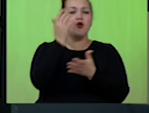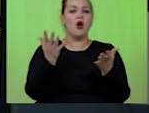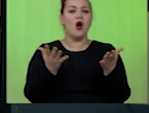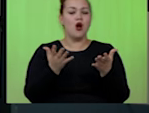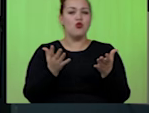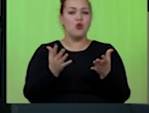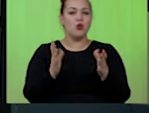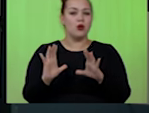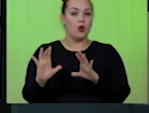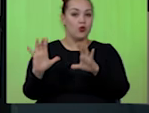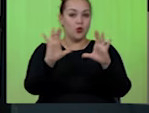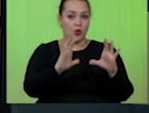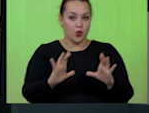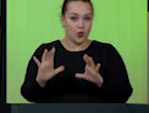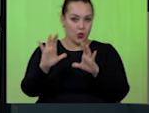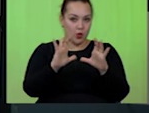находится круг.